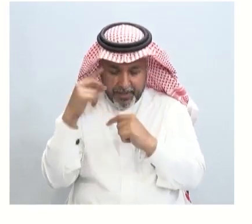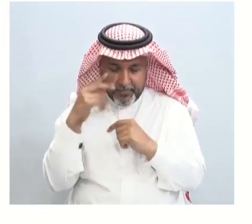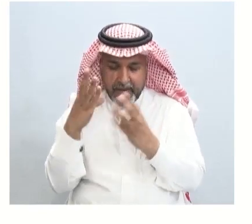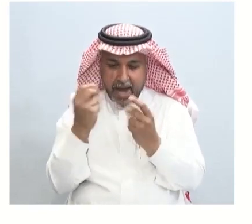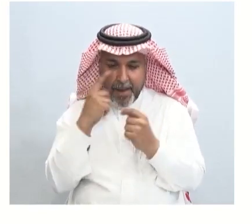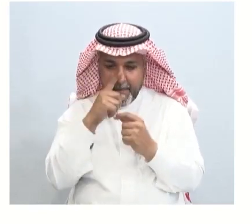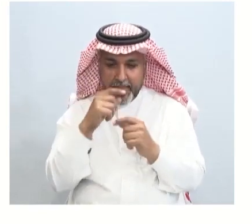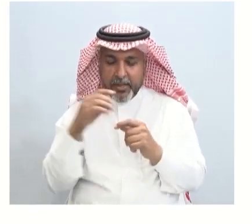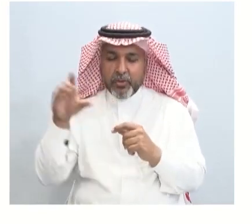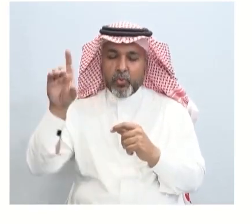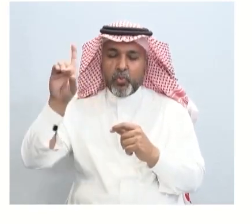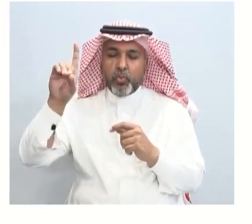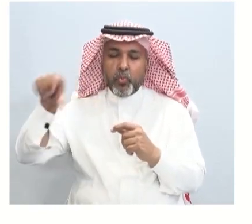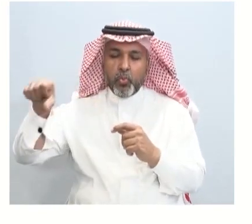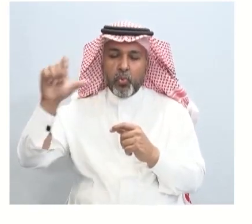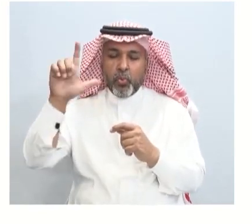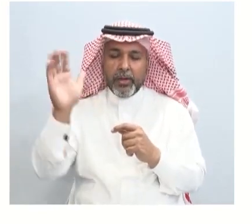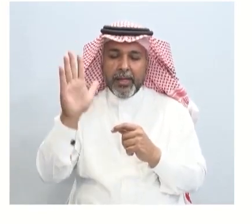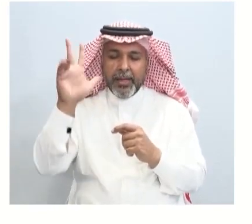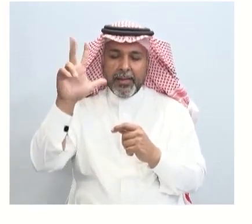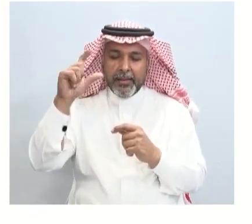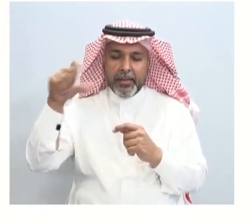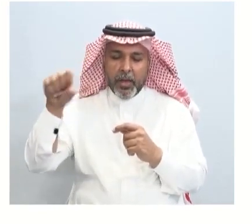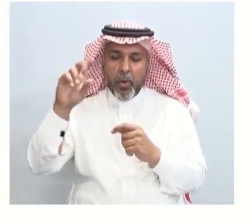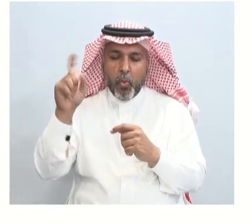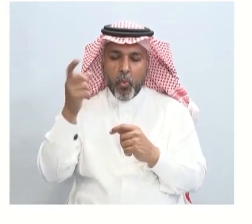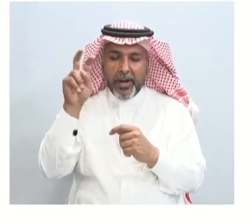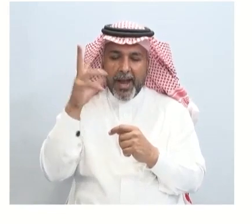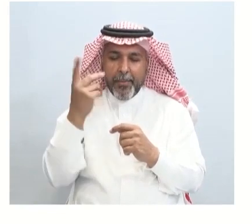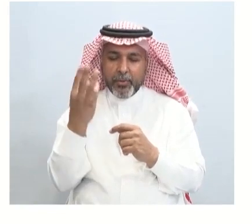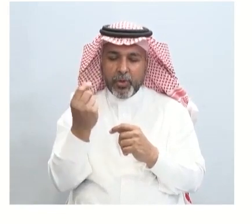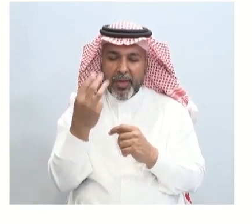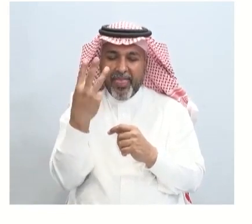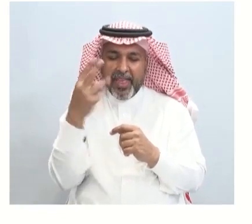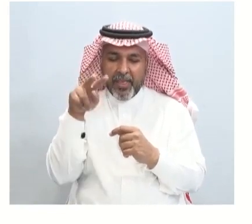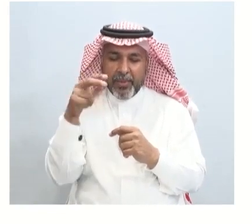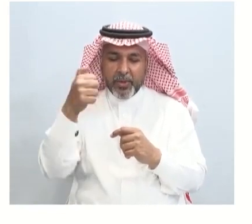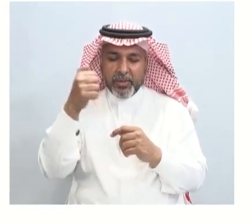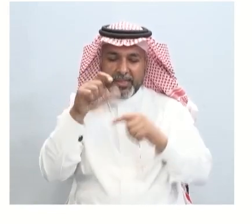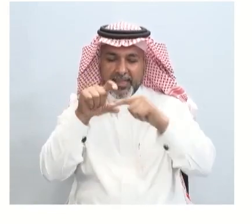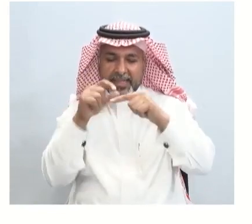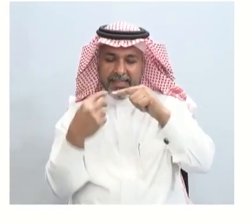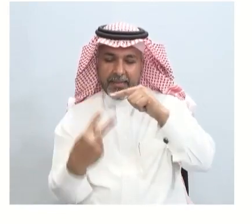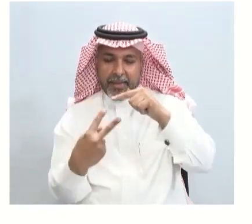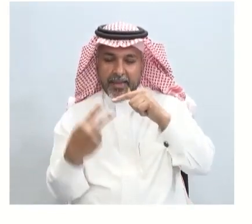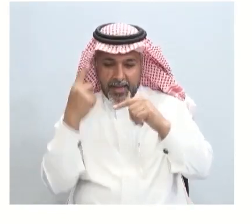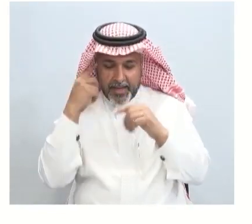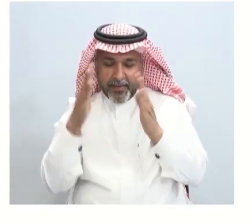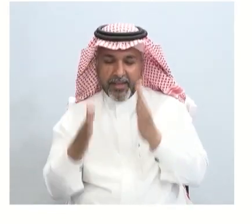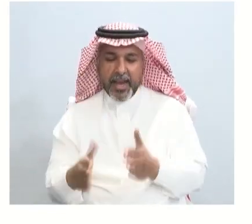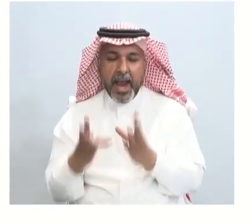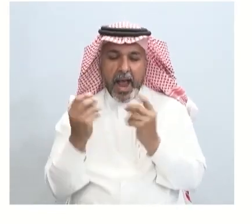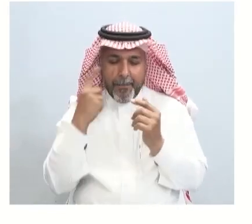يساوي حيسا 360 تقسيم القيمه المطل للاثنين القيمه المطلقه